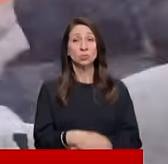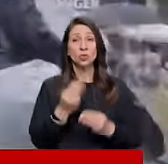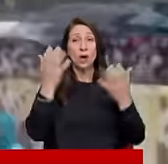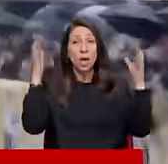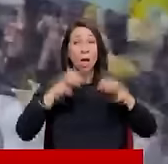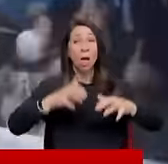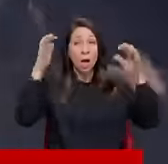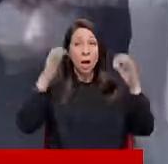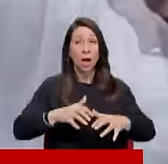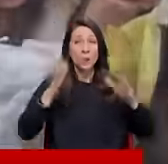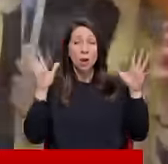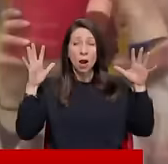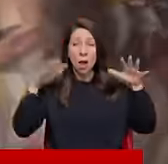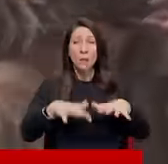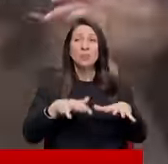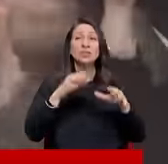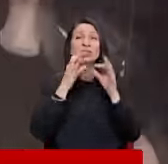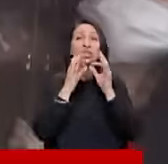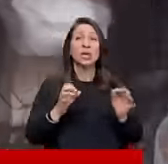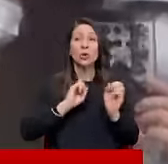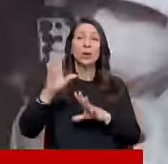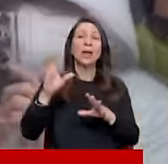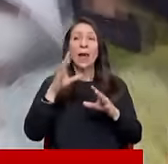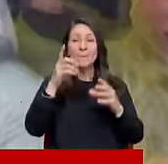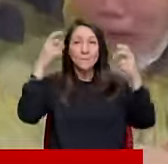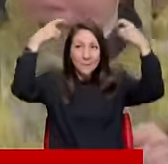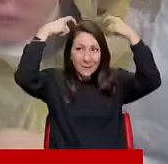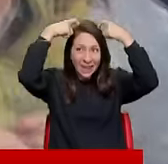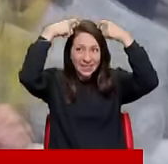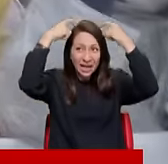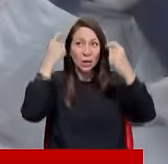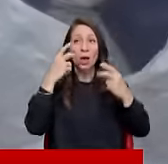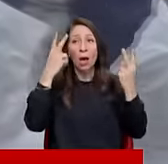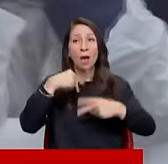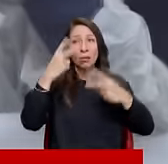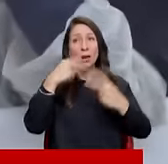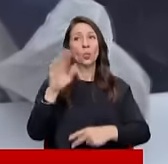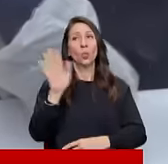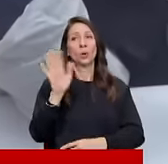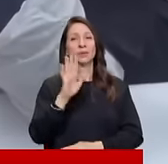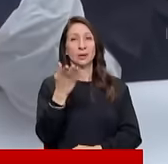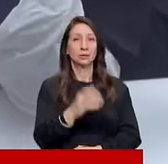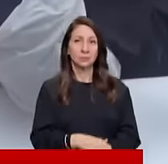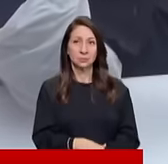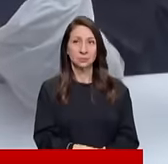Şiddetli yağmur altında toplanıp Çin'e gönderilen pandayı gözyaşlarıyla uğurladılar.